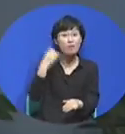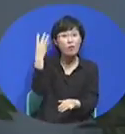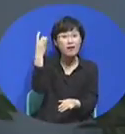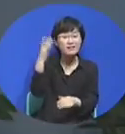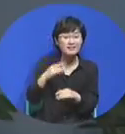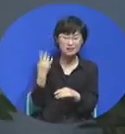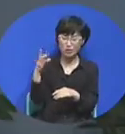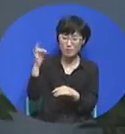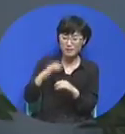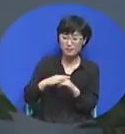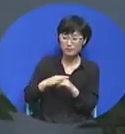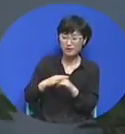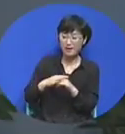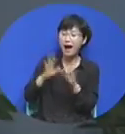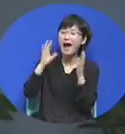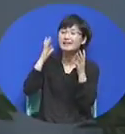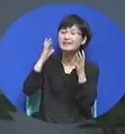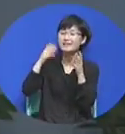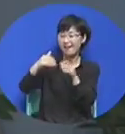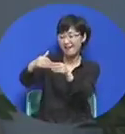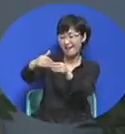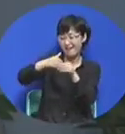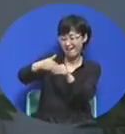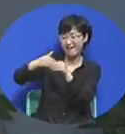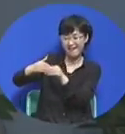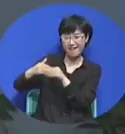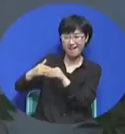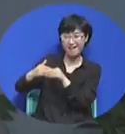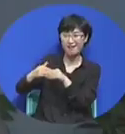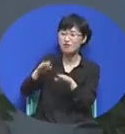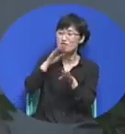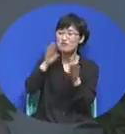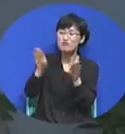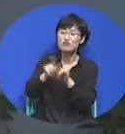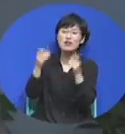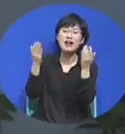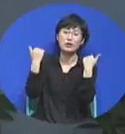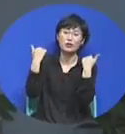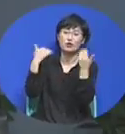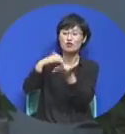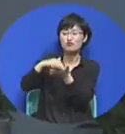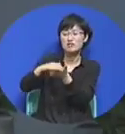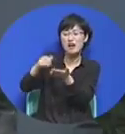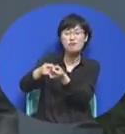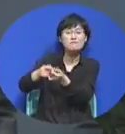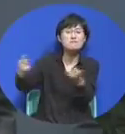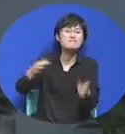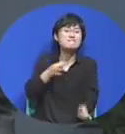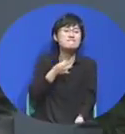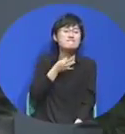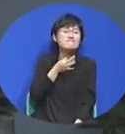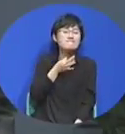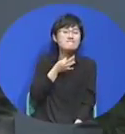was such a bad person. I went out to evangelize simply to bring growth to my Sunday school. 주일학교가 부흥이